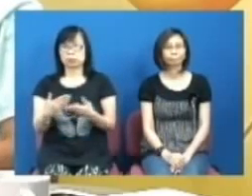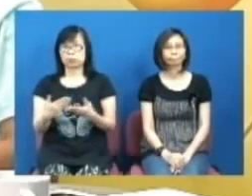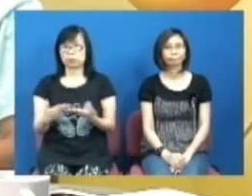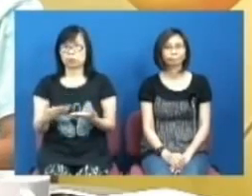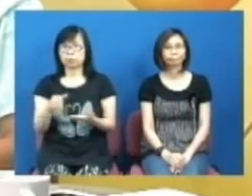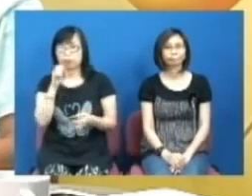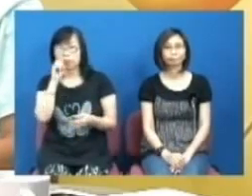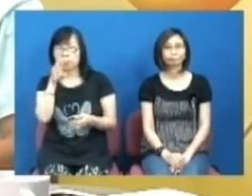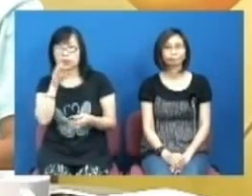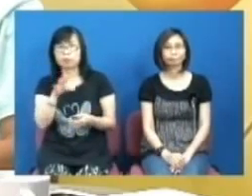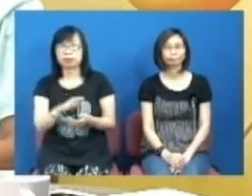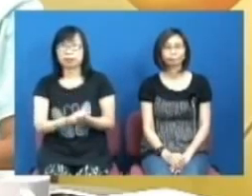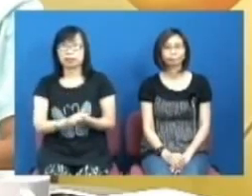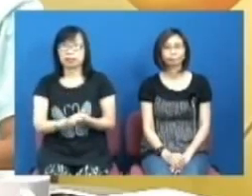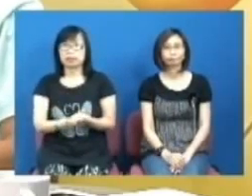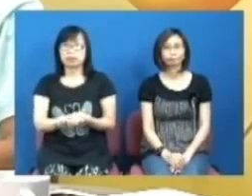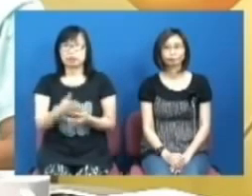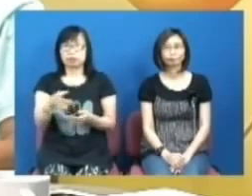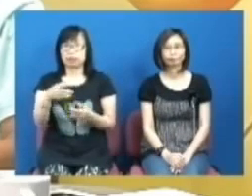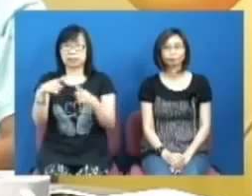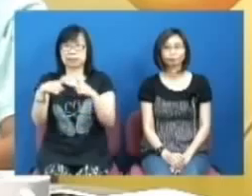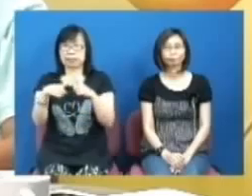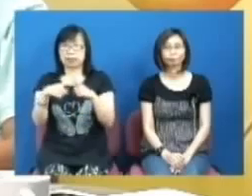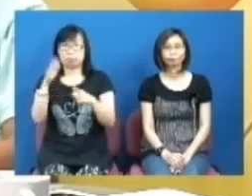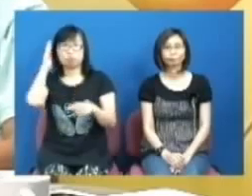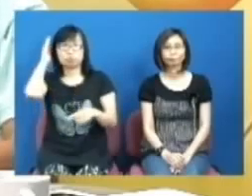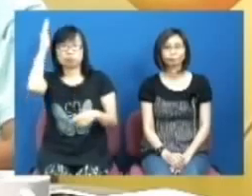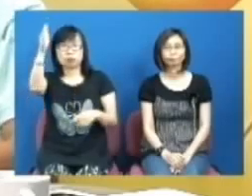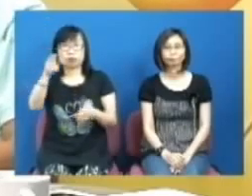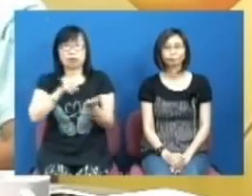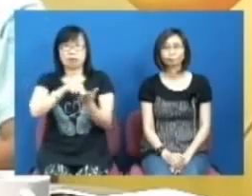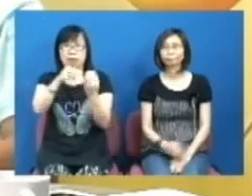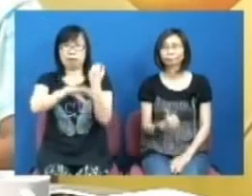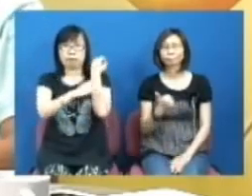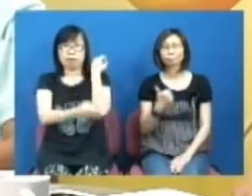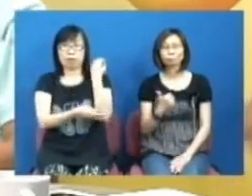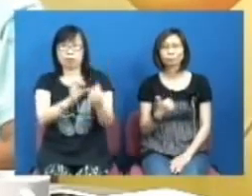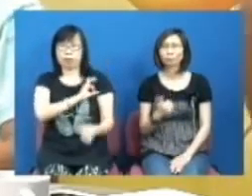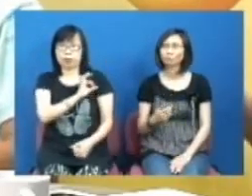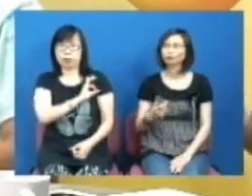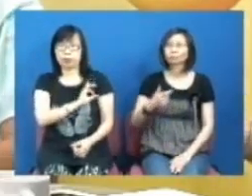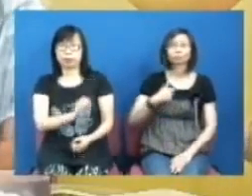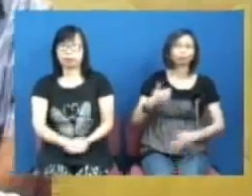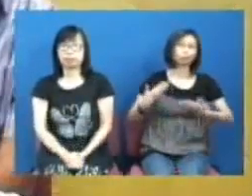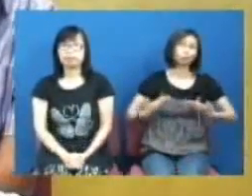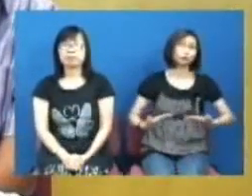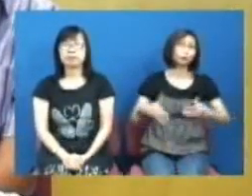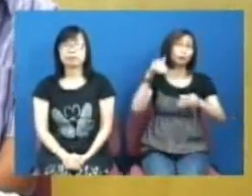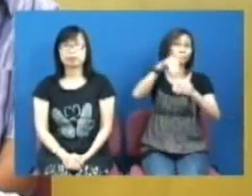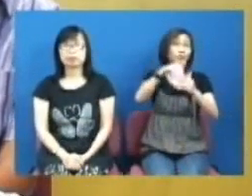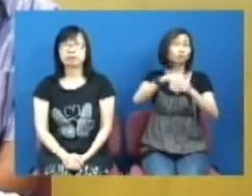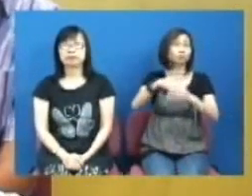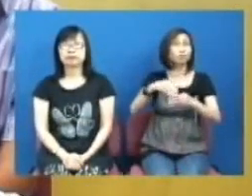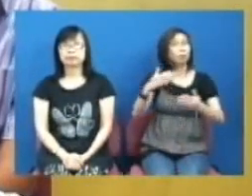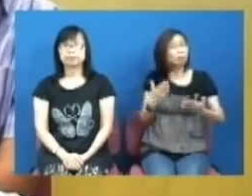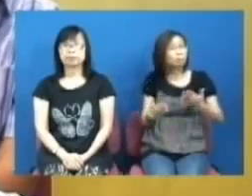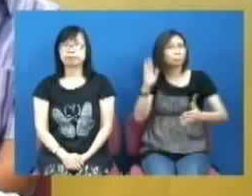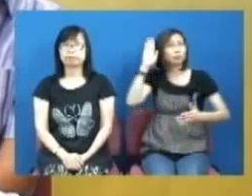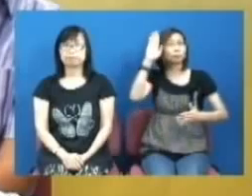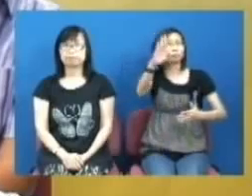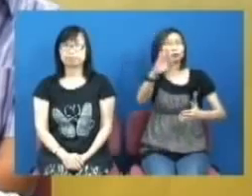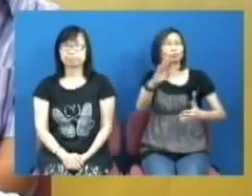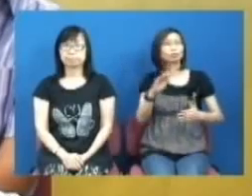候，其實即是話嗰啲人要解埋將來嘅立法會議員， 即 係冇可能。 我今日投票，可能將來有人出嘅話，我其實解埋